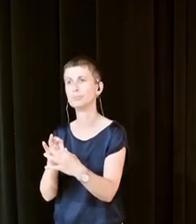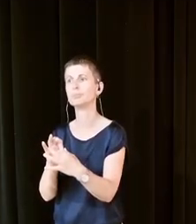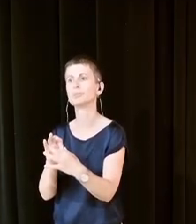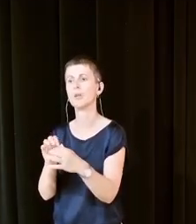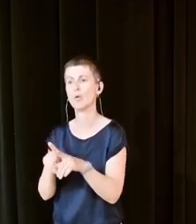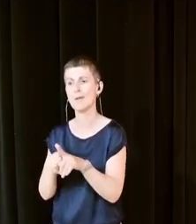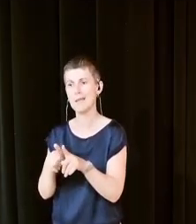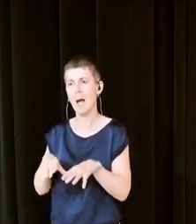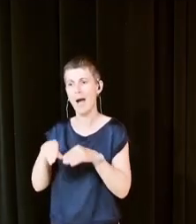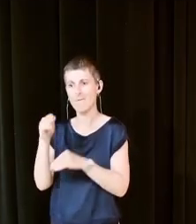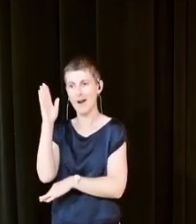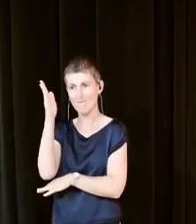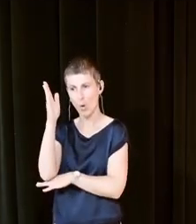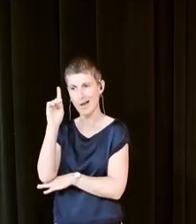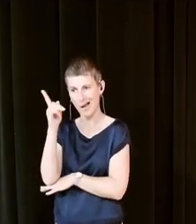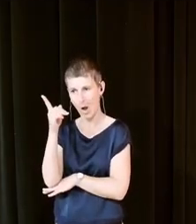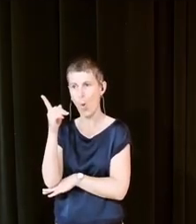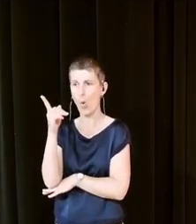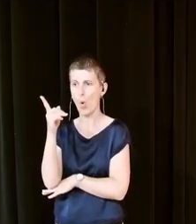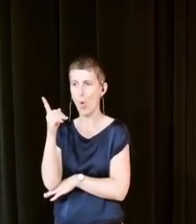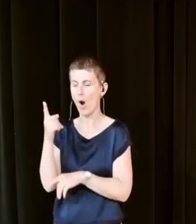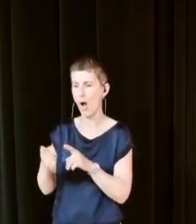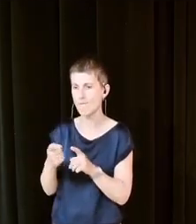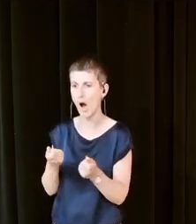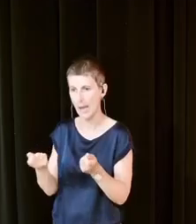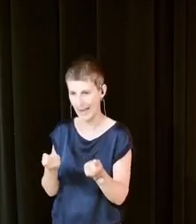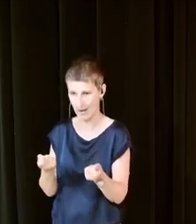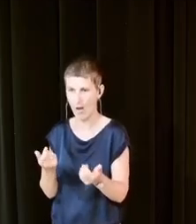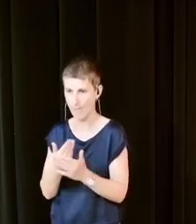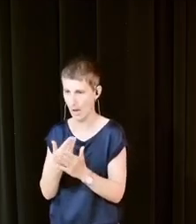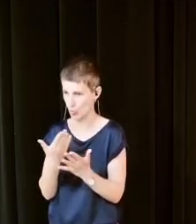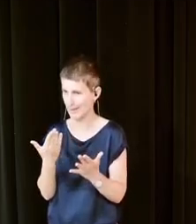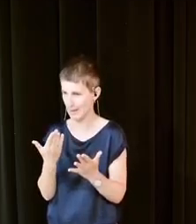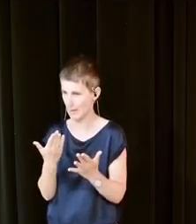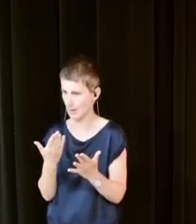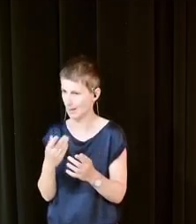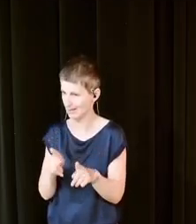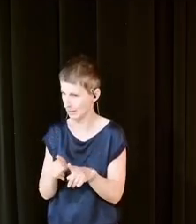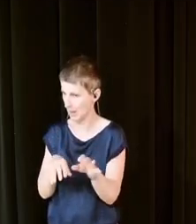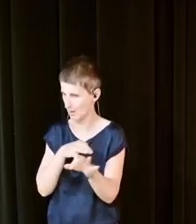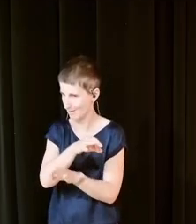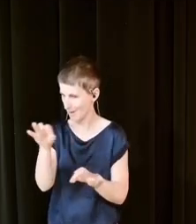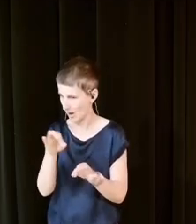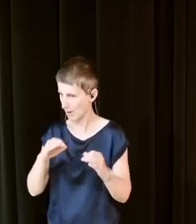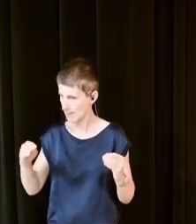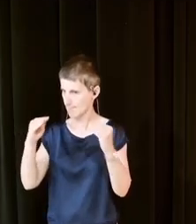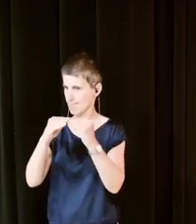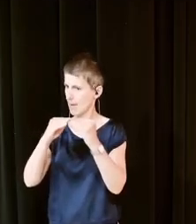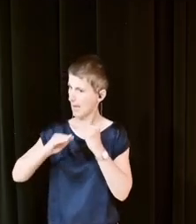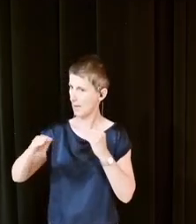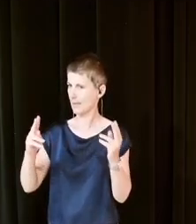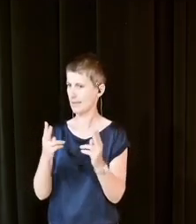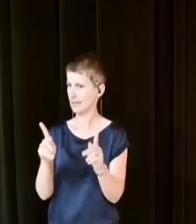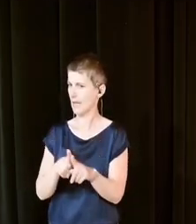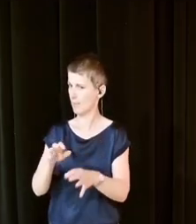die anderen Bilder auch gezeigt habe, wie den Wagenlenker von Delphi. Also es ist für mich, ich sage es mal so, auf der genau gleichen Ebene. Ich sehe darin überhaupt gar